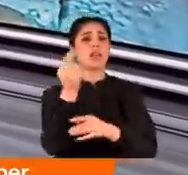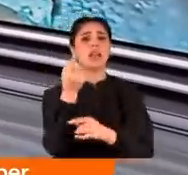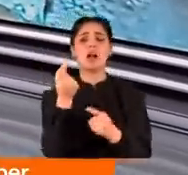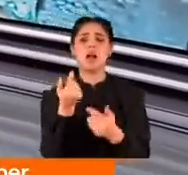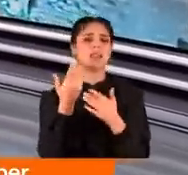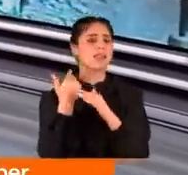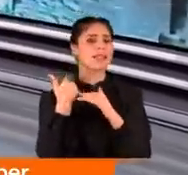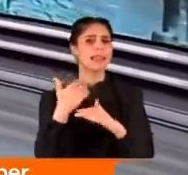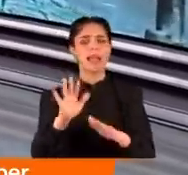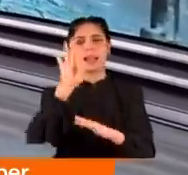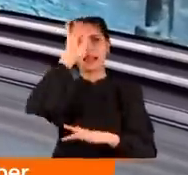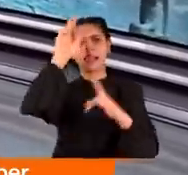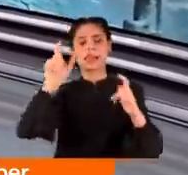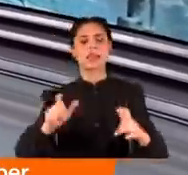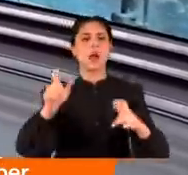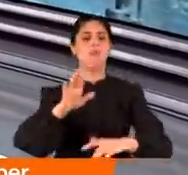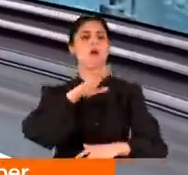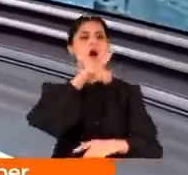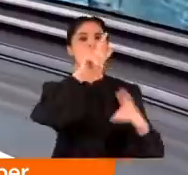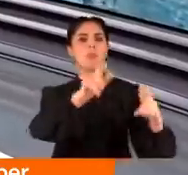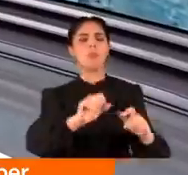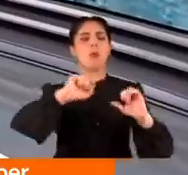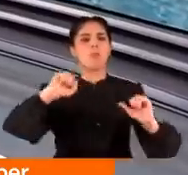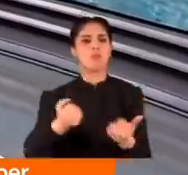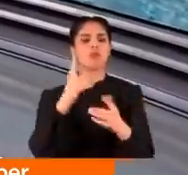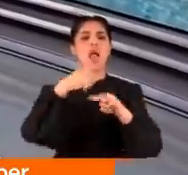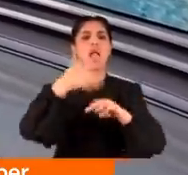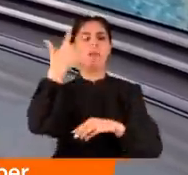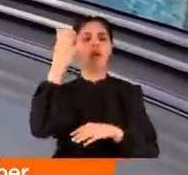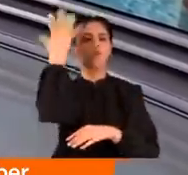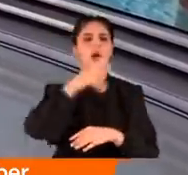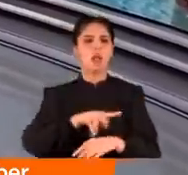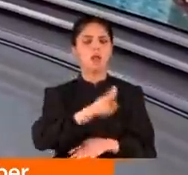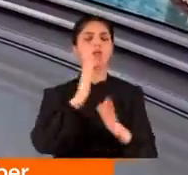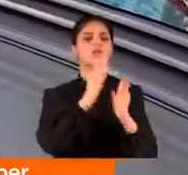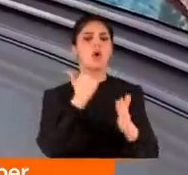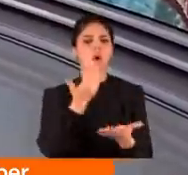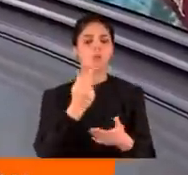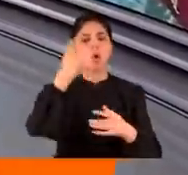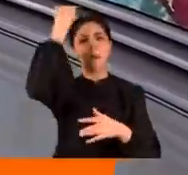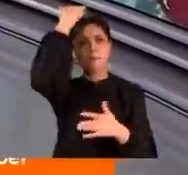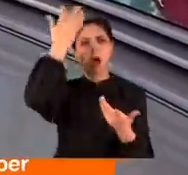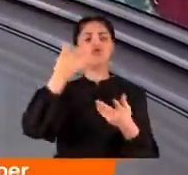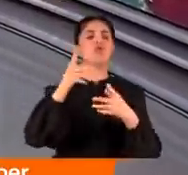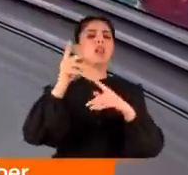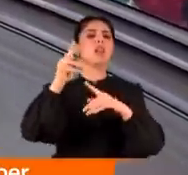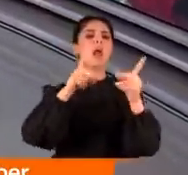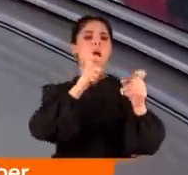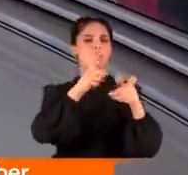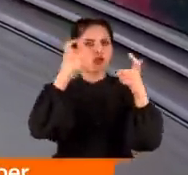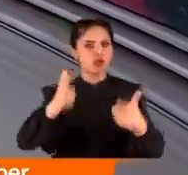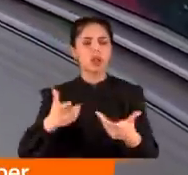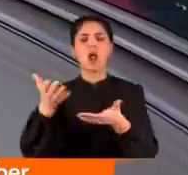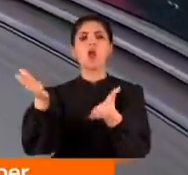değil. İstanbul'un Avrupa yakası dün buz devrini yaşadı. E5 kilitlendi, Bağcılar, İki Telli, Avcılar, Beylikdüzü, Büyükçekmece